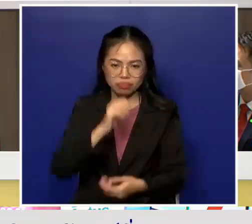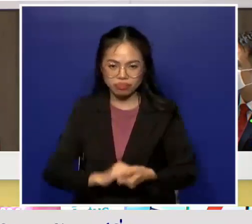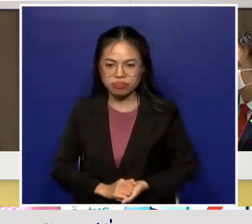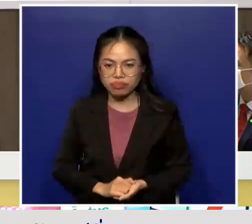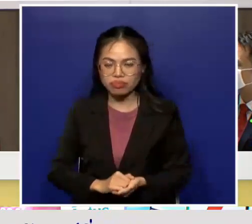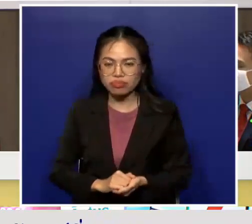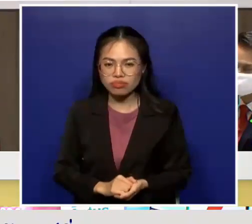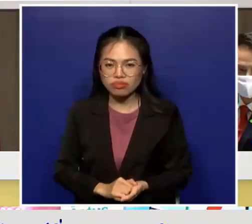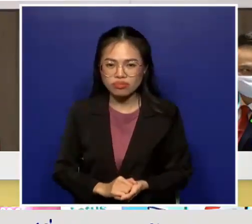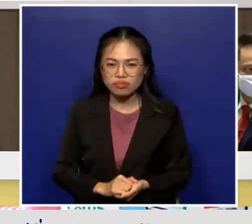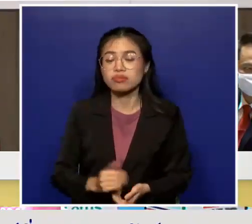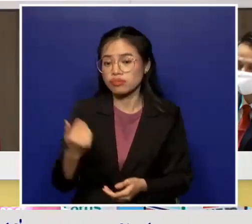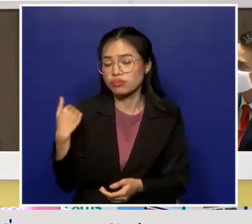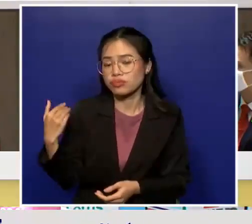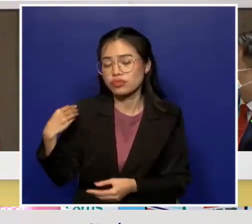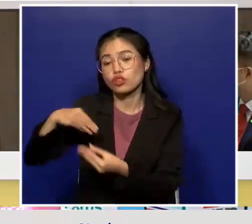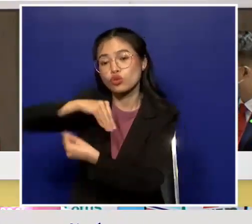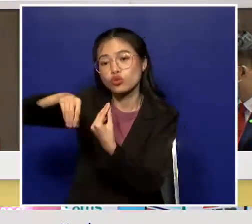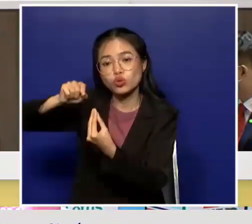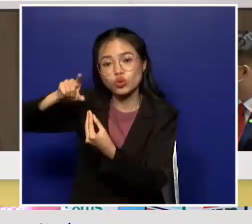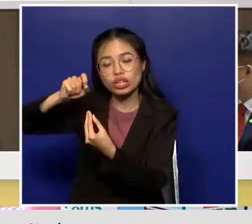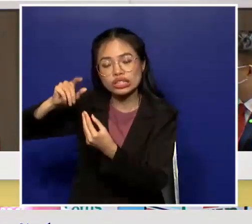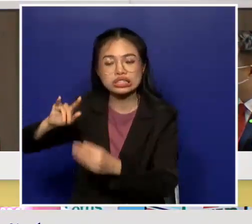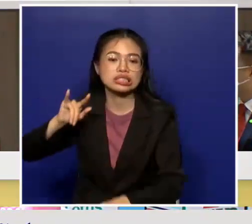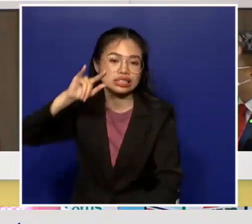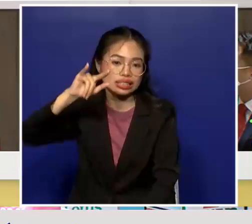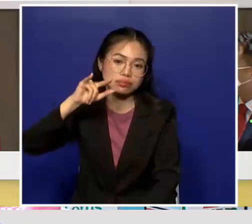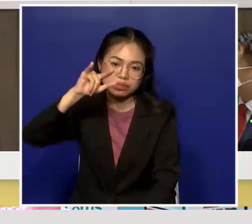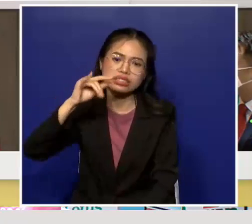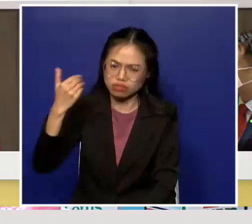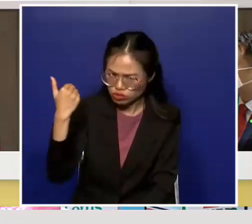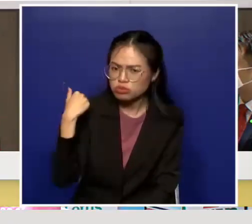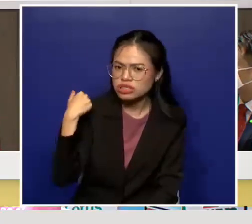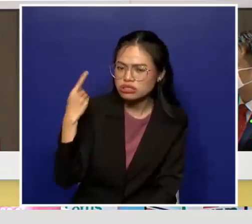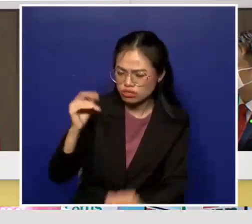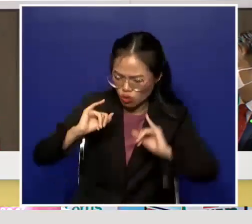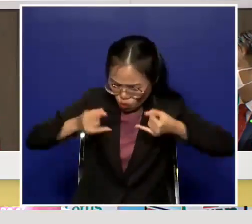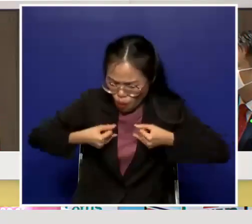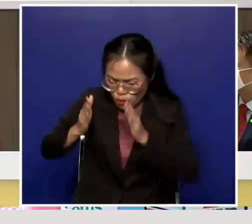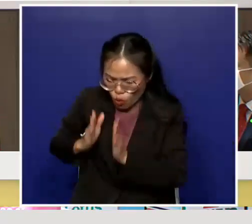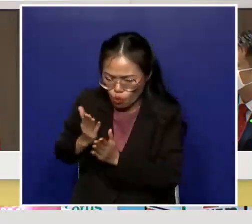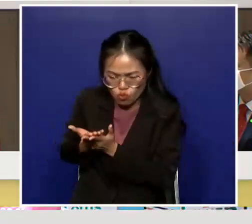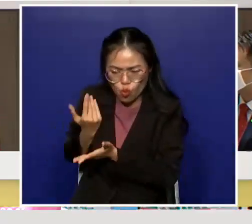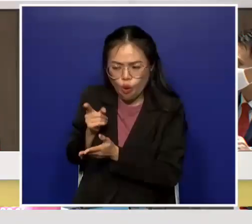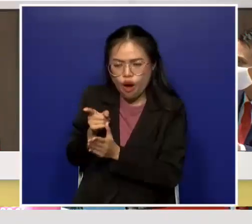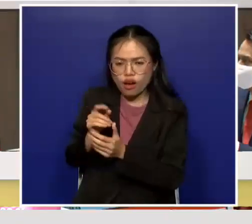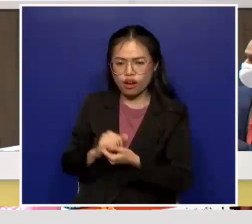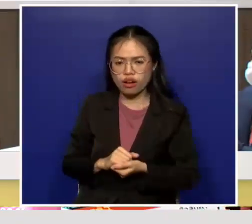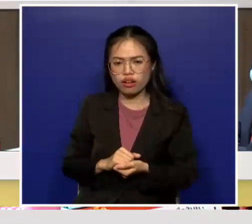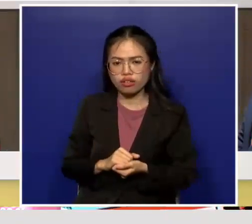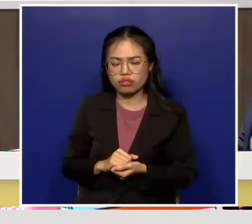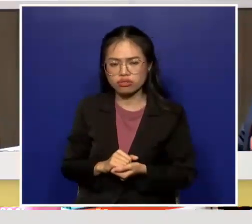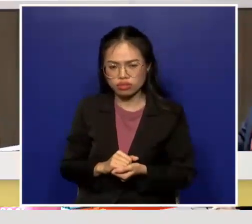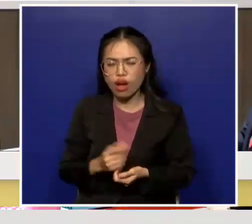นะแล้วก็ธุรกิจที่เกี่ยวกับสนามบินก็มีเจ้าสัวอีกรายหนึ่งนะผมจะก้าวข้ามเร็วนะฮะไม่แตะนะฮะแ